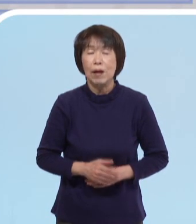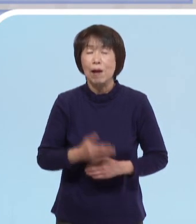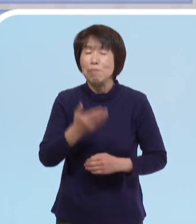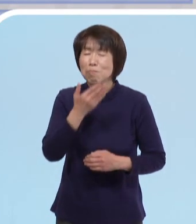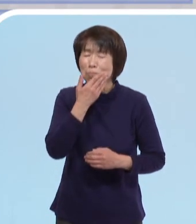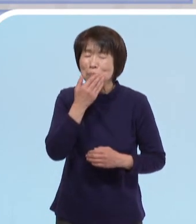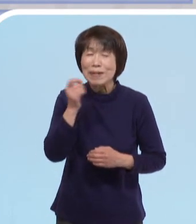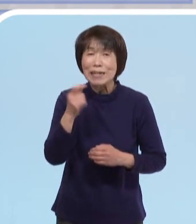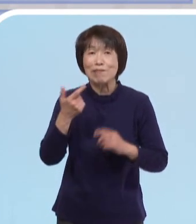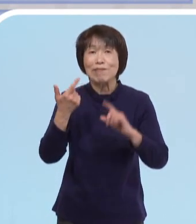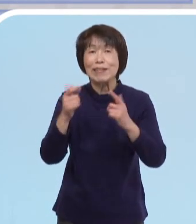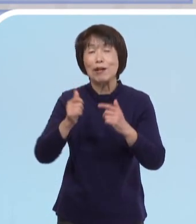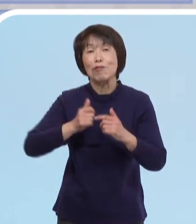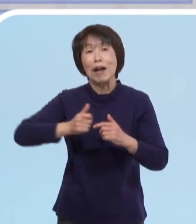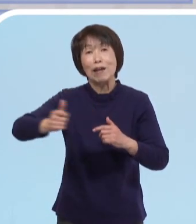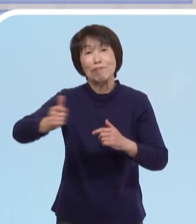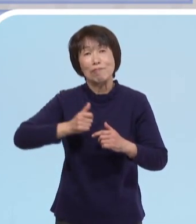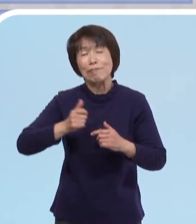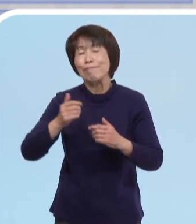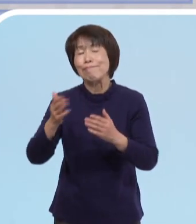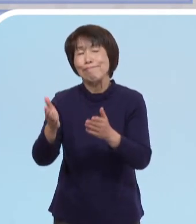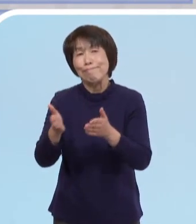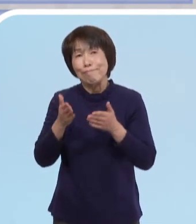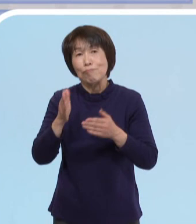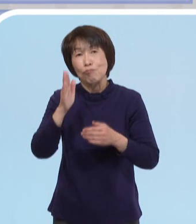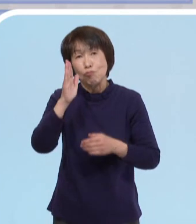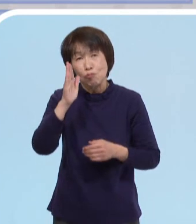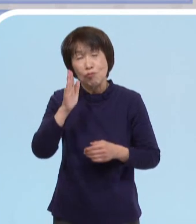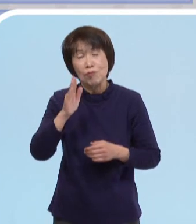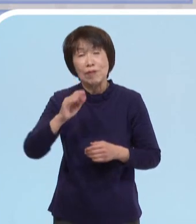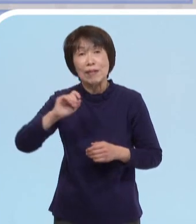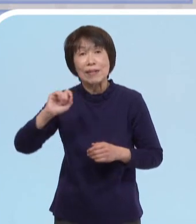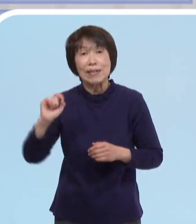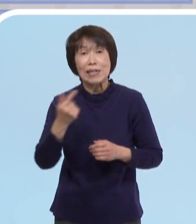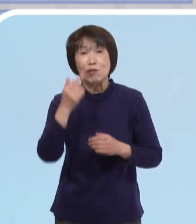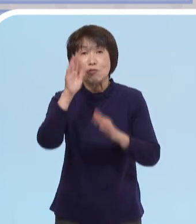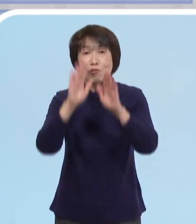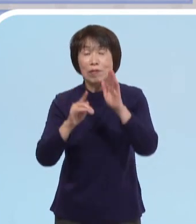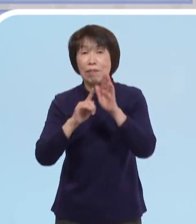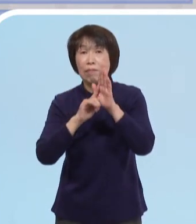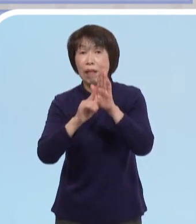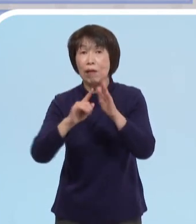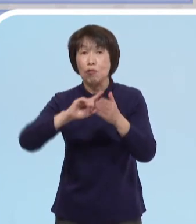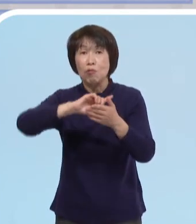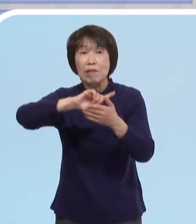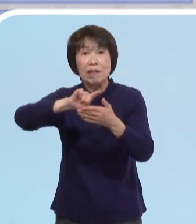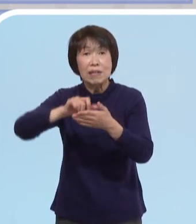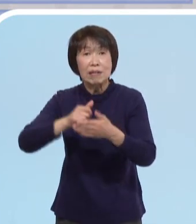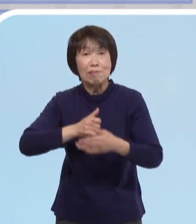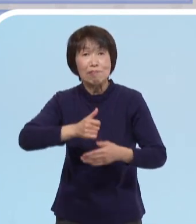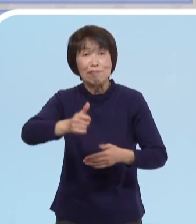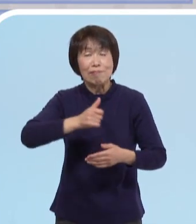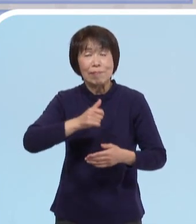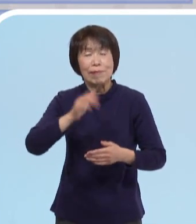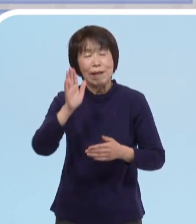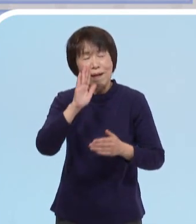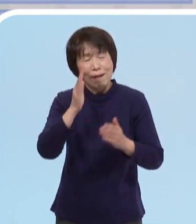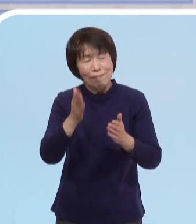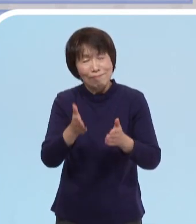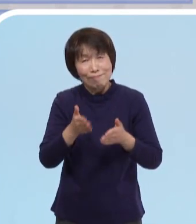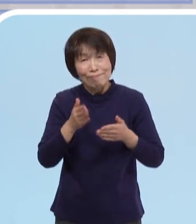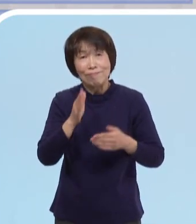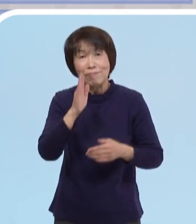不要不急の外出を控えてください。緊急事態宣言が出された地域への往来は控えてください